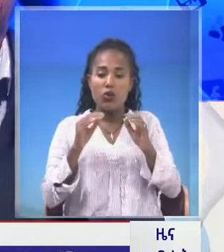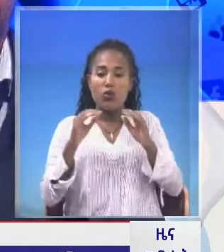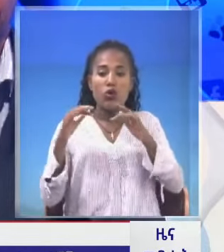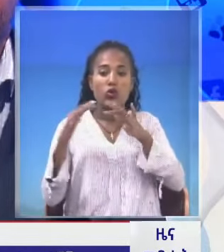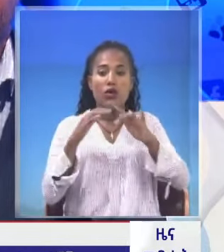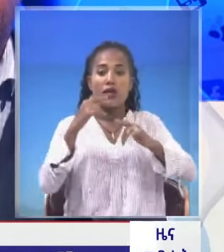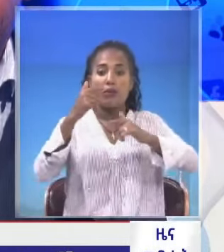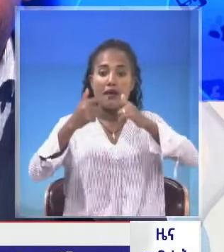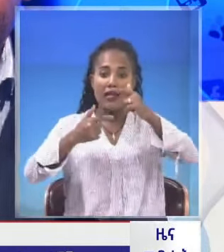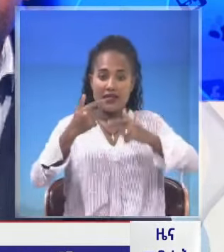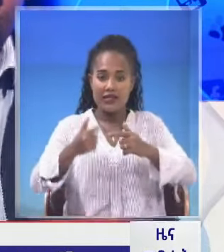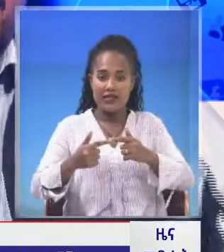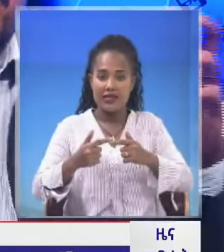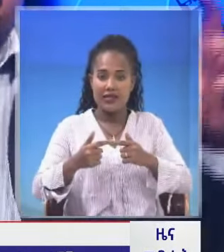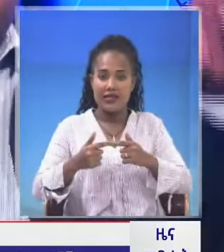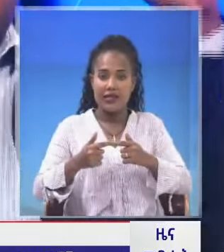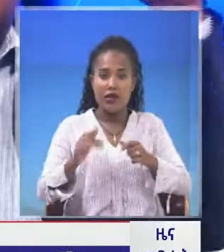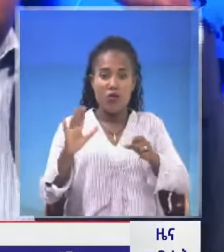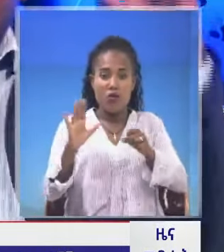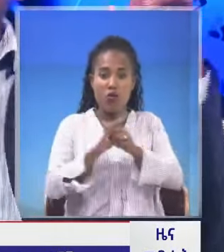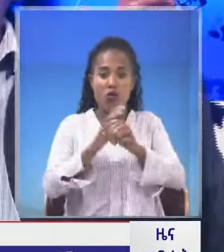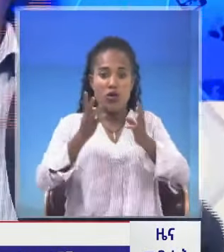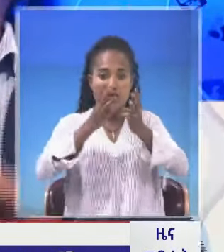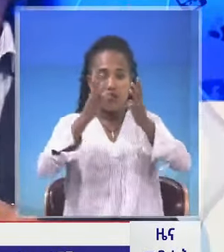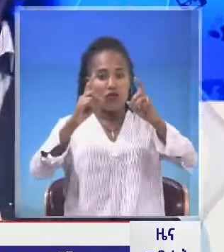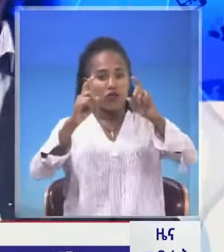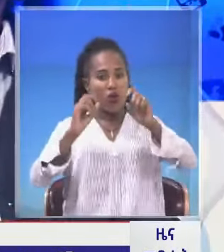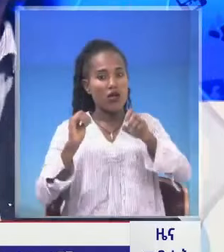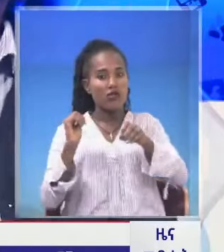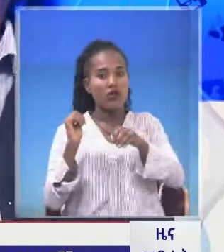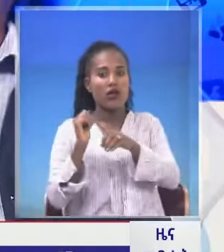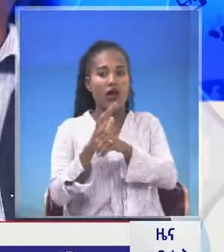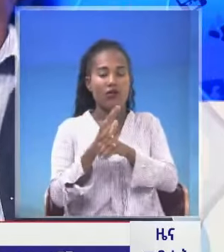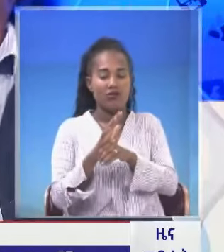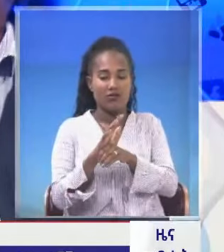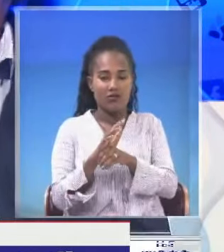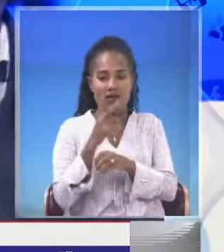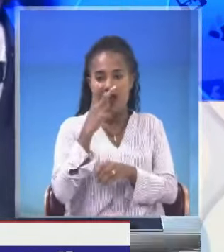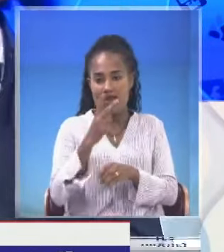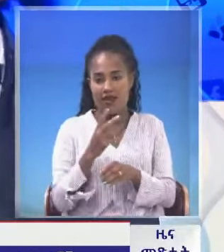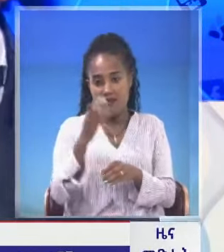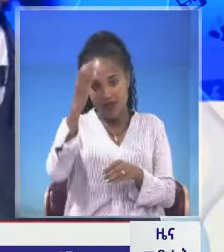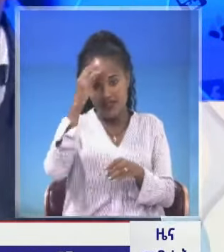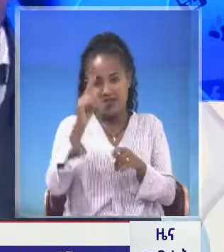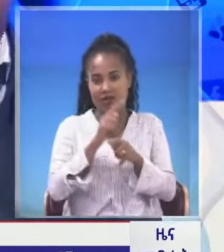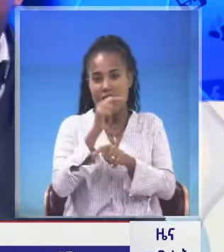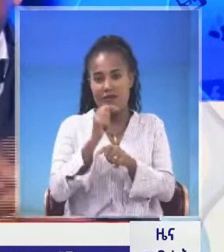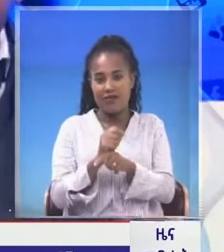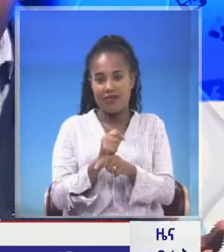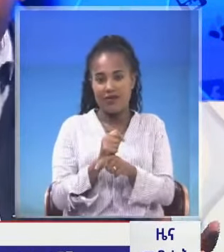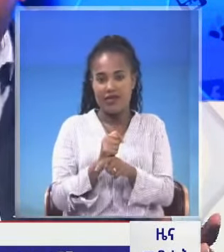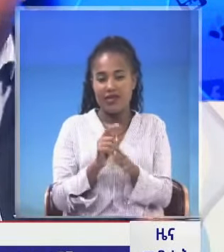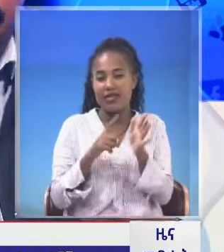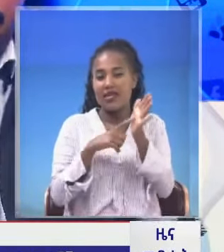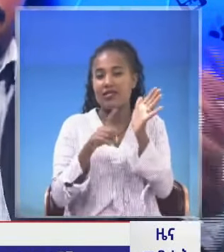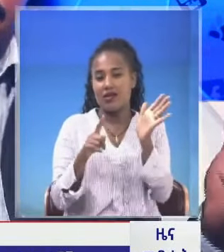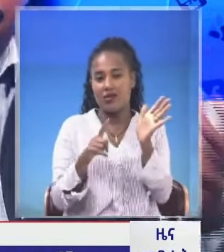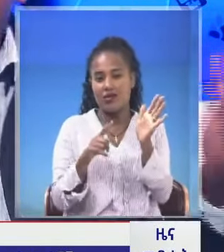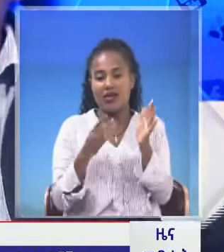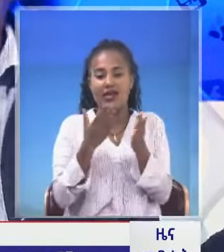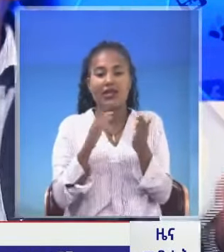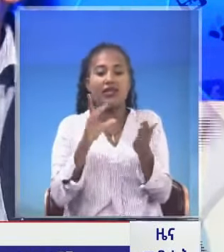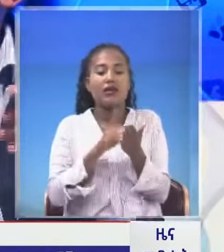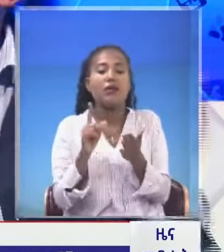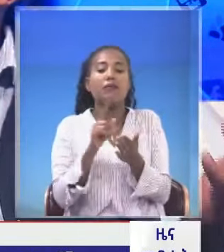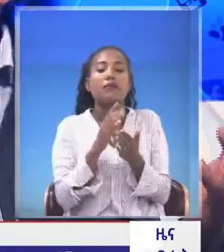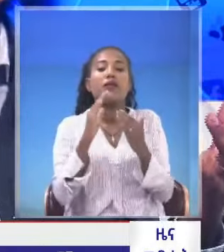የሚሄድን እንትን ሙሉ ስቴዲየም ላይ በፎቶግራፍ አንስቶ ፖስት ሲያርግታዋል የመንግስት ተቋም። በቃ ግልጽ ነው ከየት ከተማ ምን ያህል